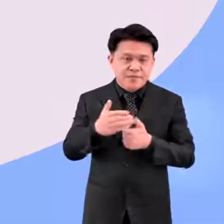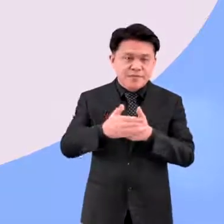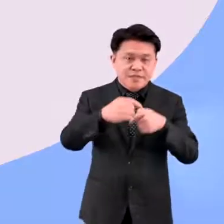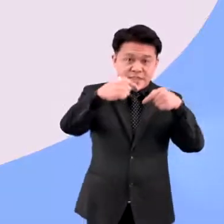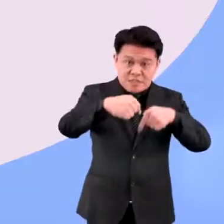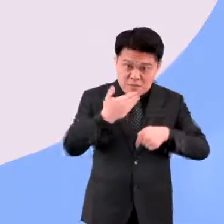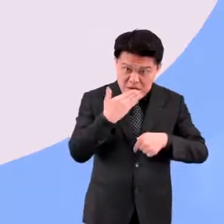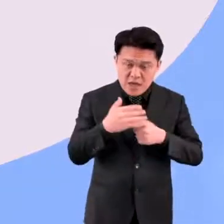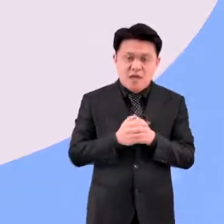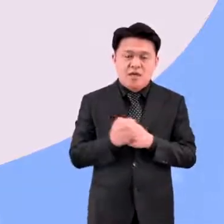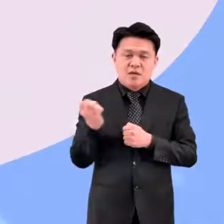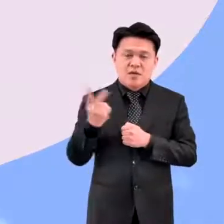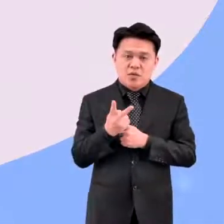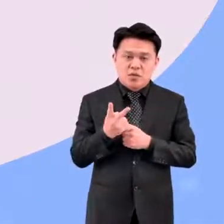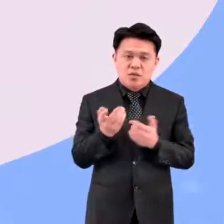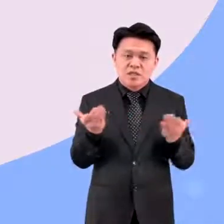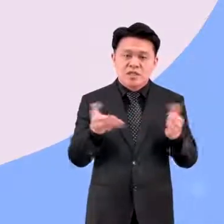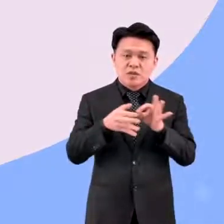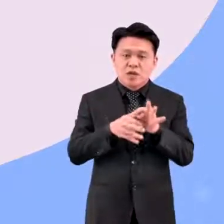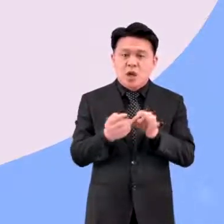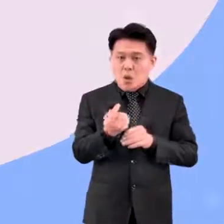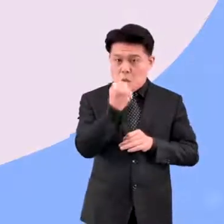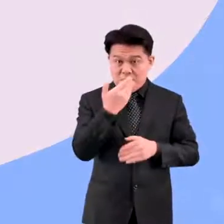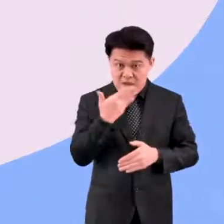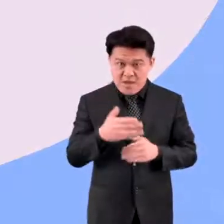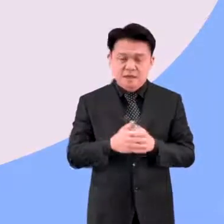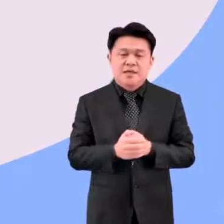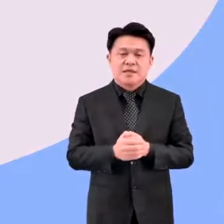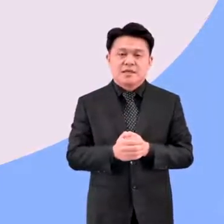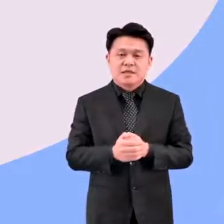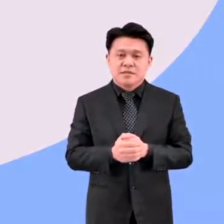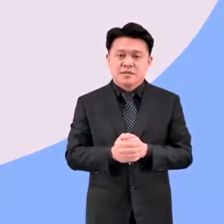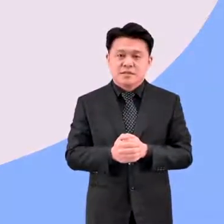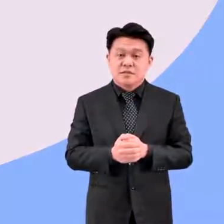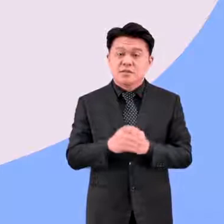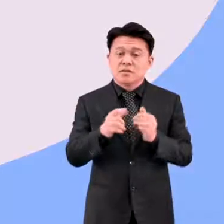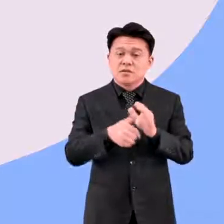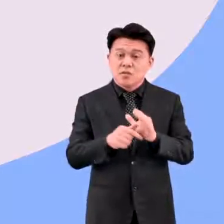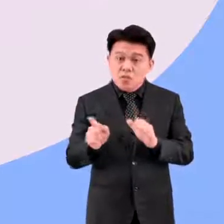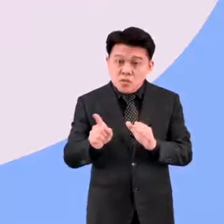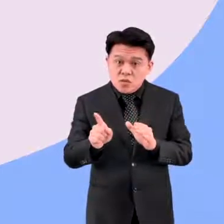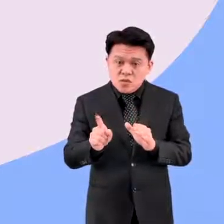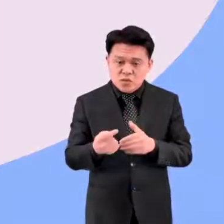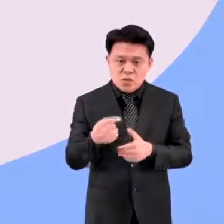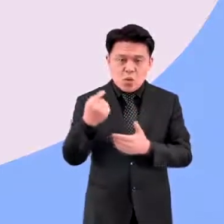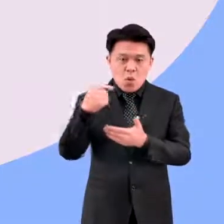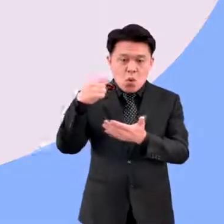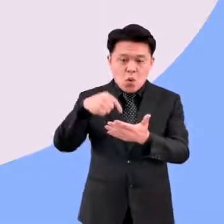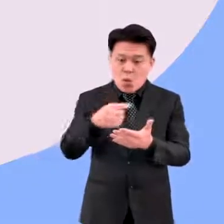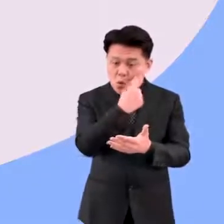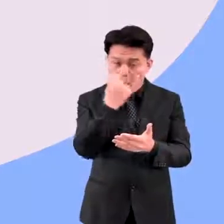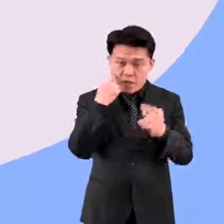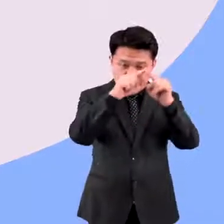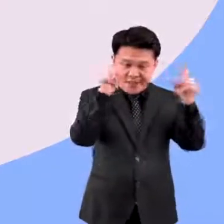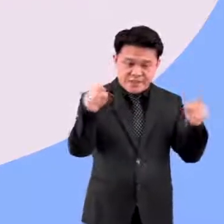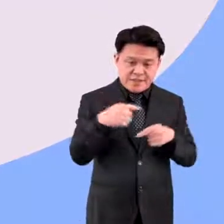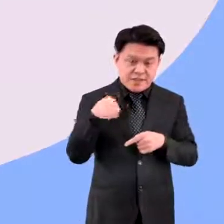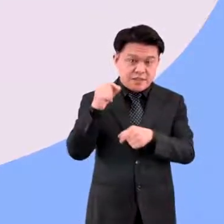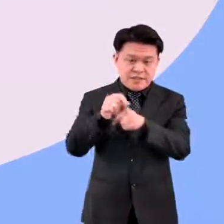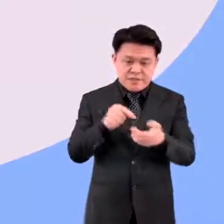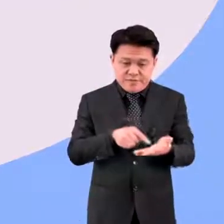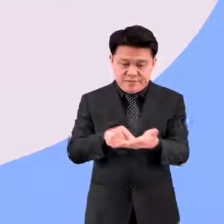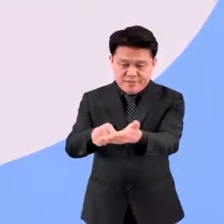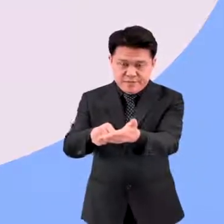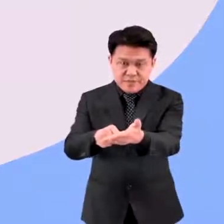도와줄 상담을 받을 수 있고 직업 교육도 받을 수 있습니다. 이 경우에는 교육 확인서를 담당